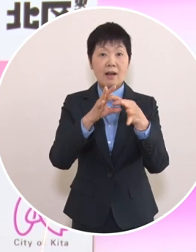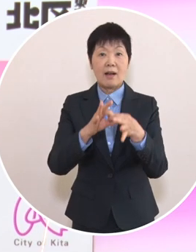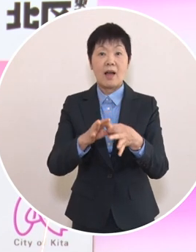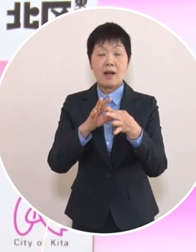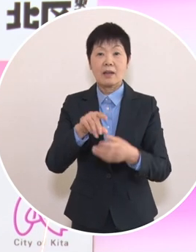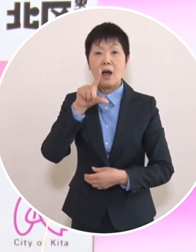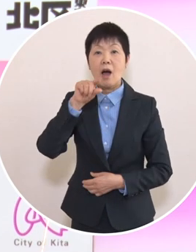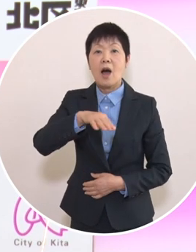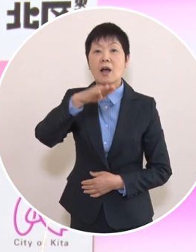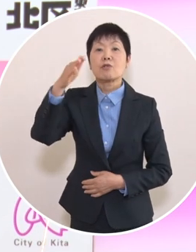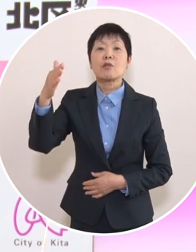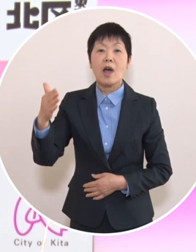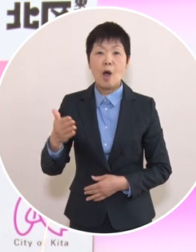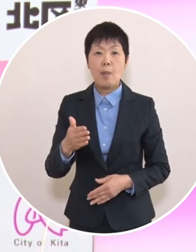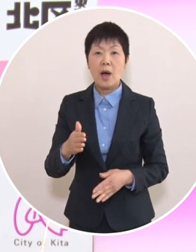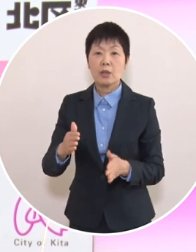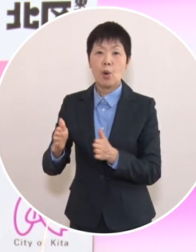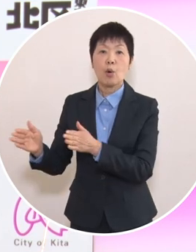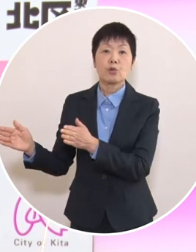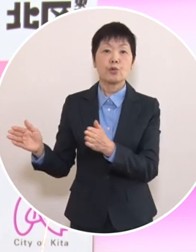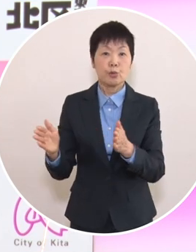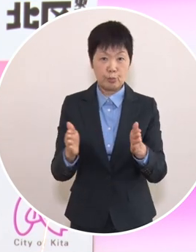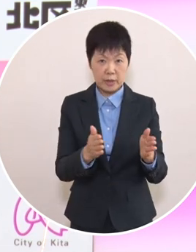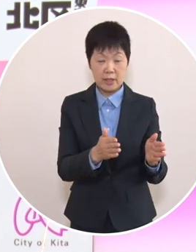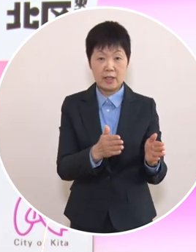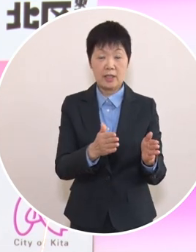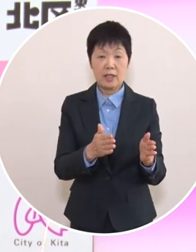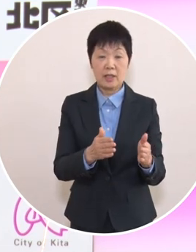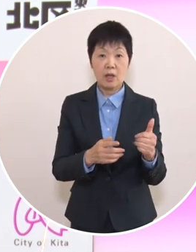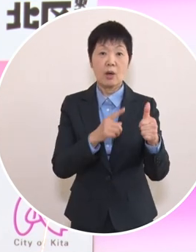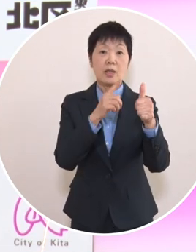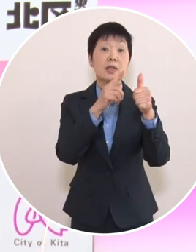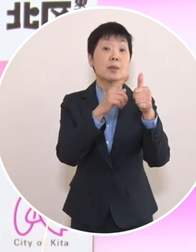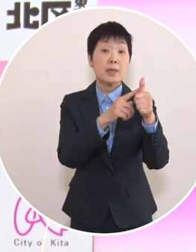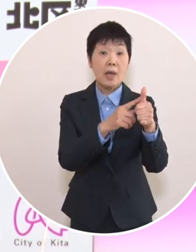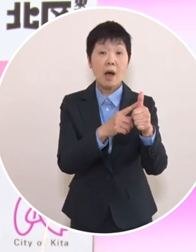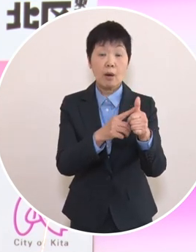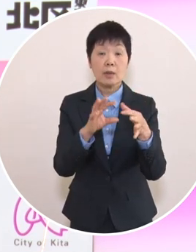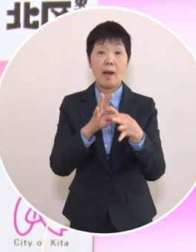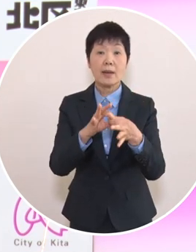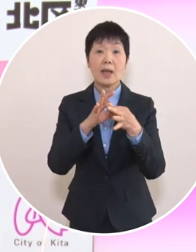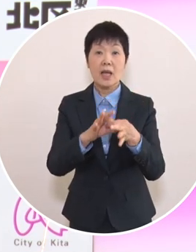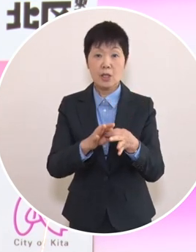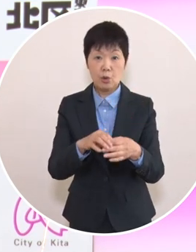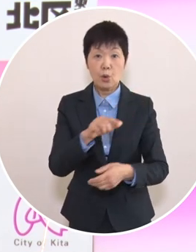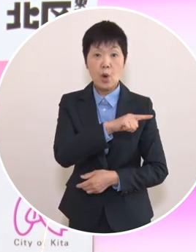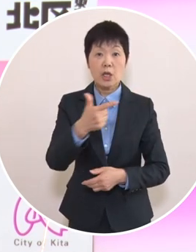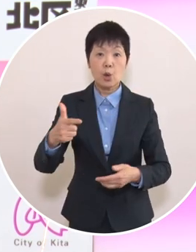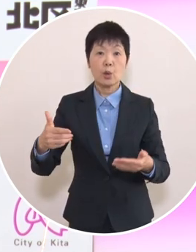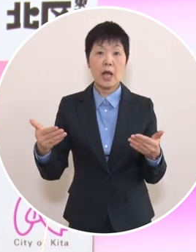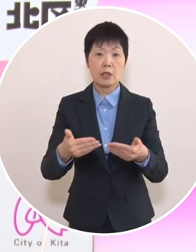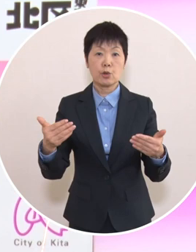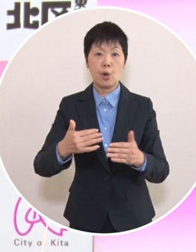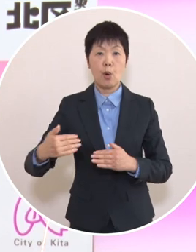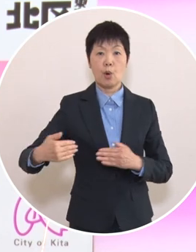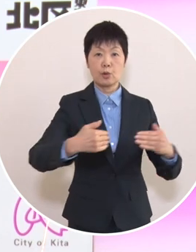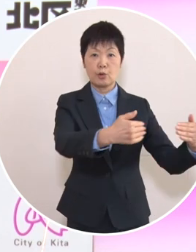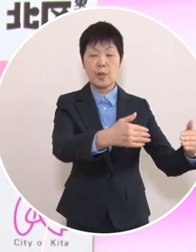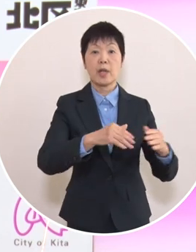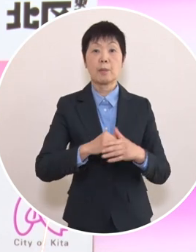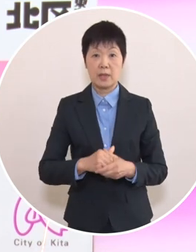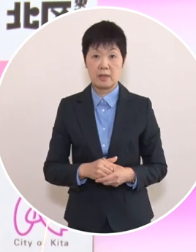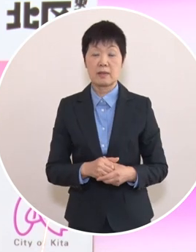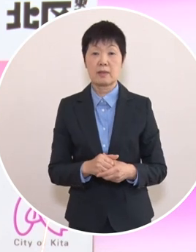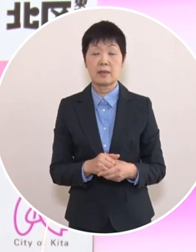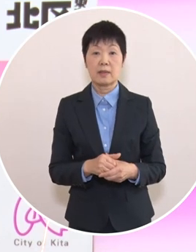あつか山周辺の整備や知るた桜にちなんだ各種の授業を進めており